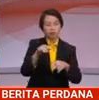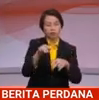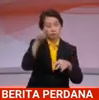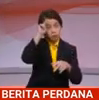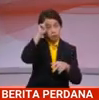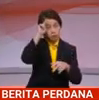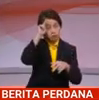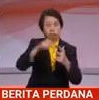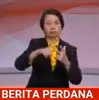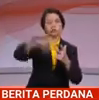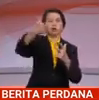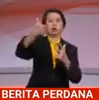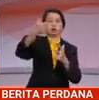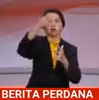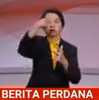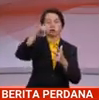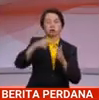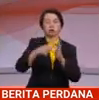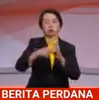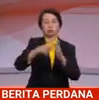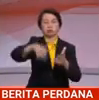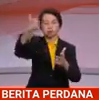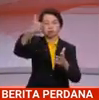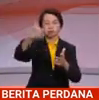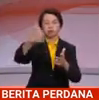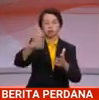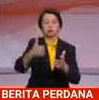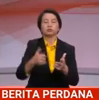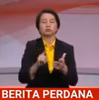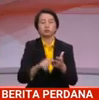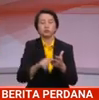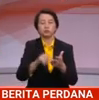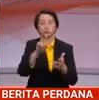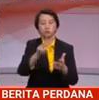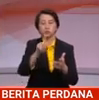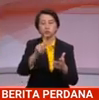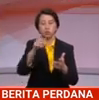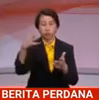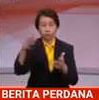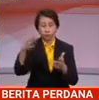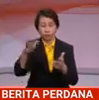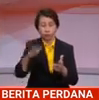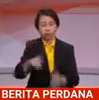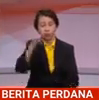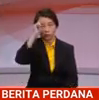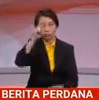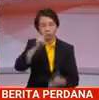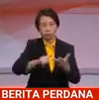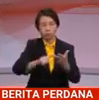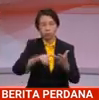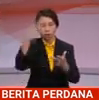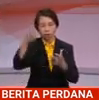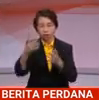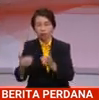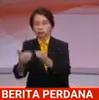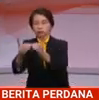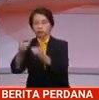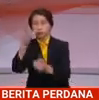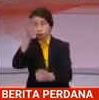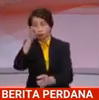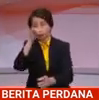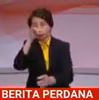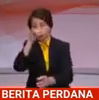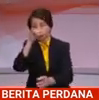kembali menguasai gelanggang untuk mencatat kemenangan di set ketiga 21-15. Terengganu Turtles dijadual bertemu Melaka